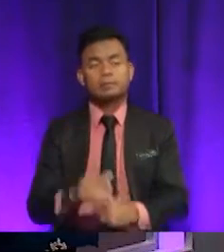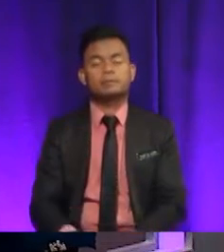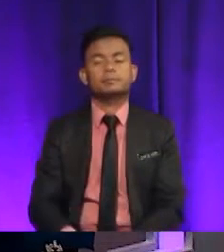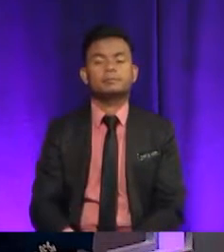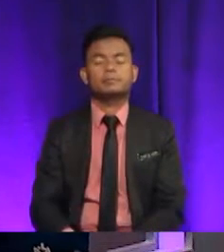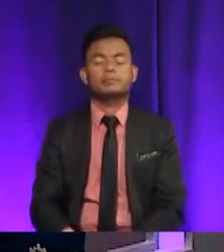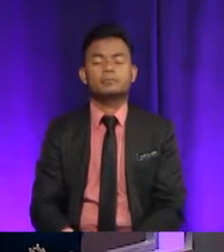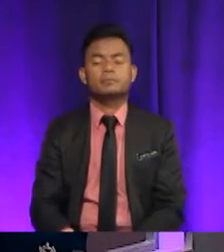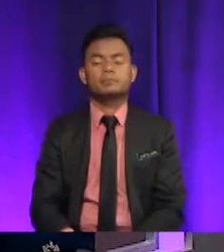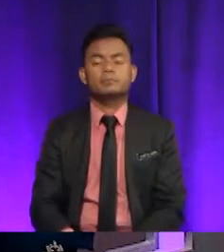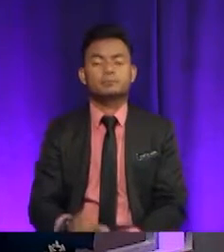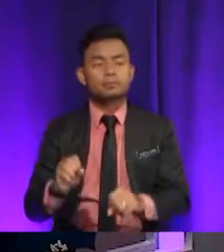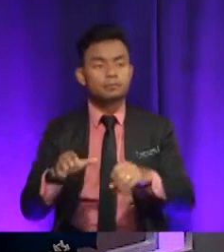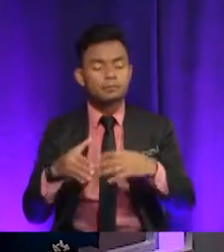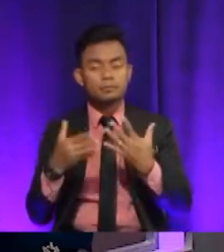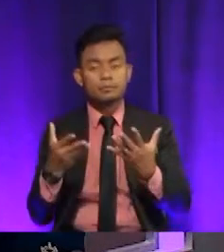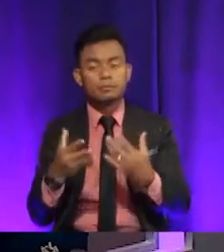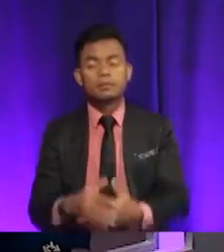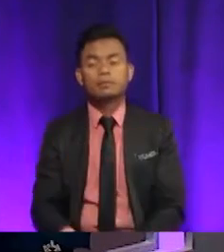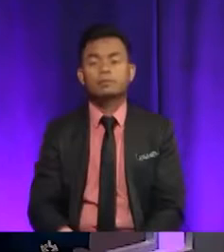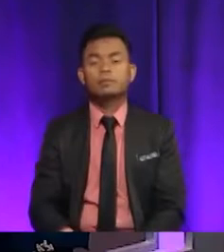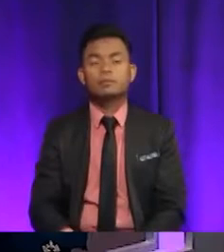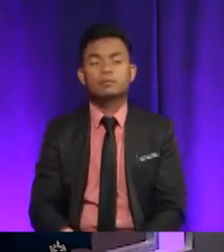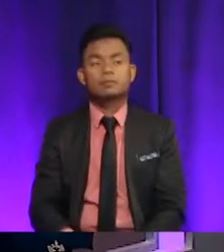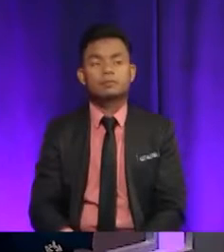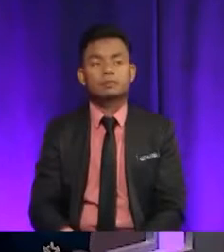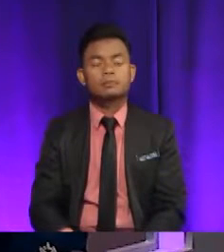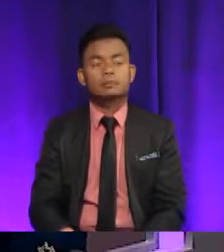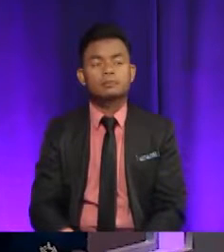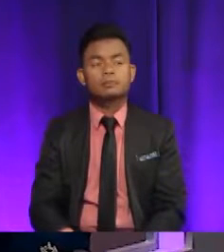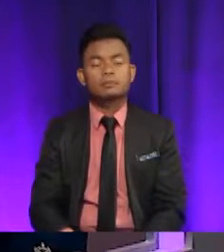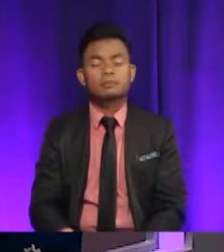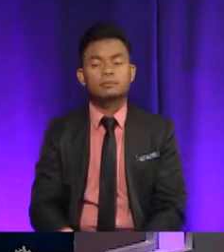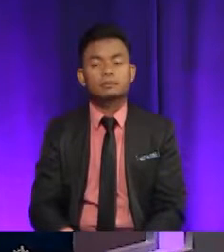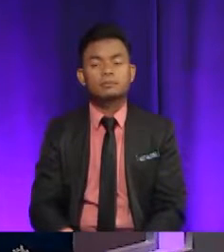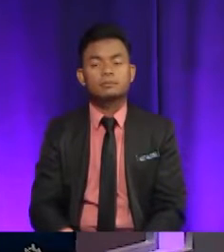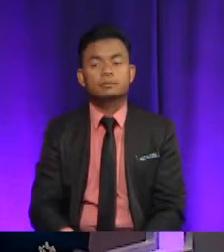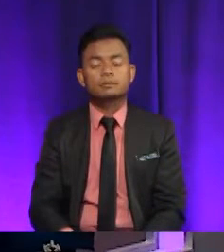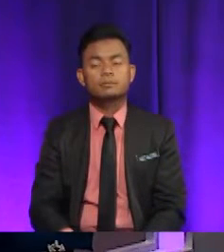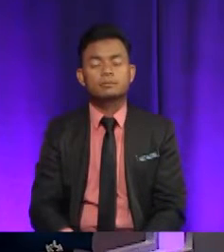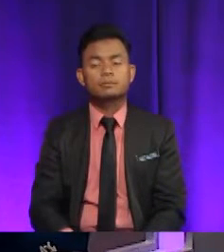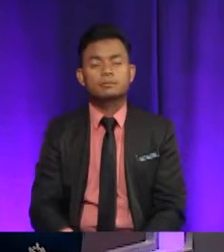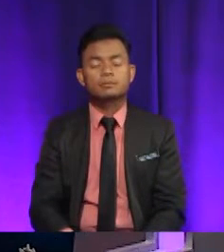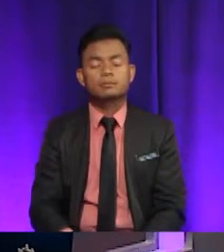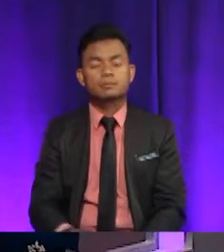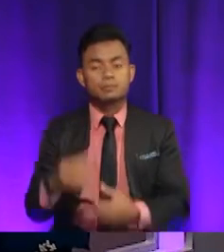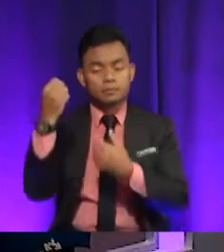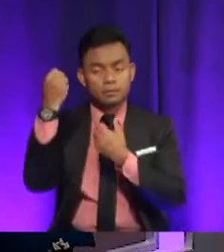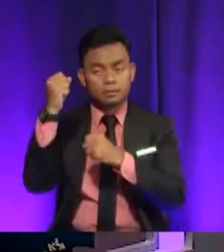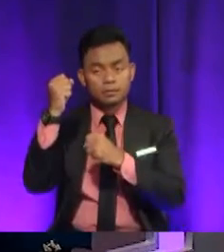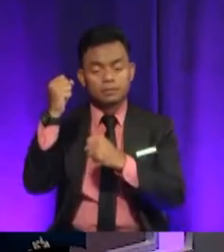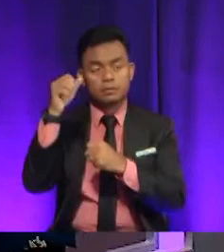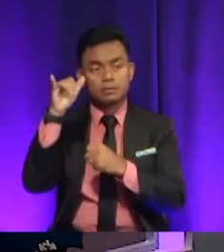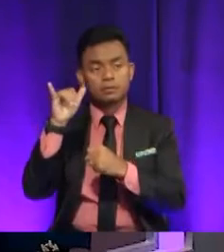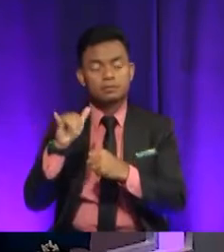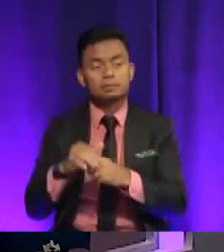menteri tadi mencarikan air kepada Baginda Raja Oke ketaatan menteri tadi Bagaimana taatnya menteri pergi mencarikan air